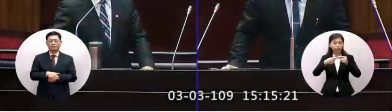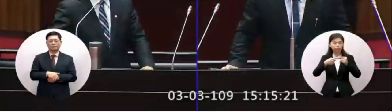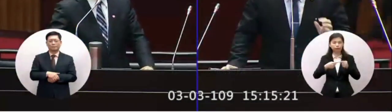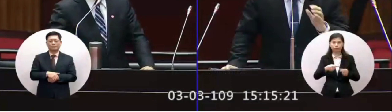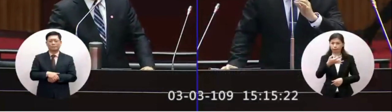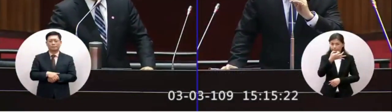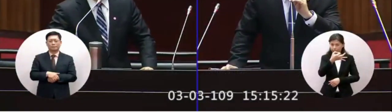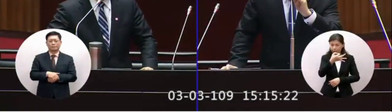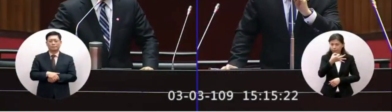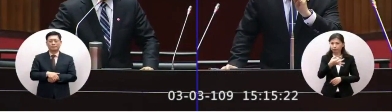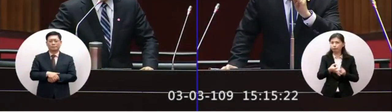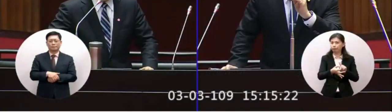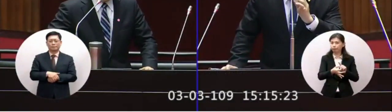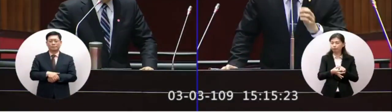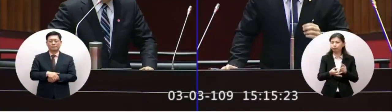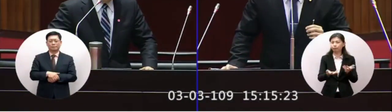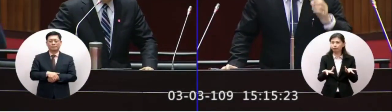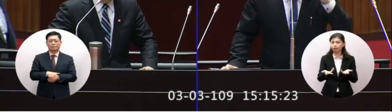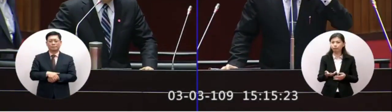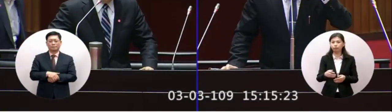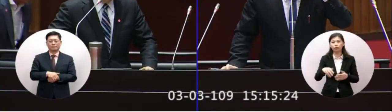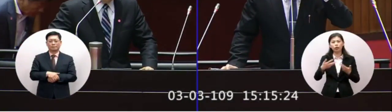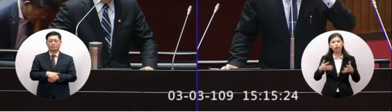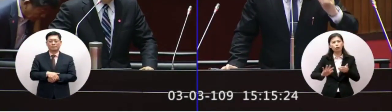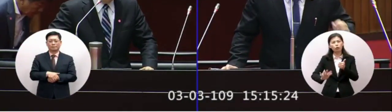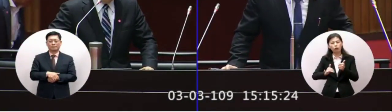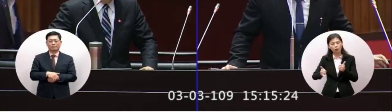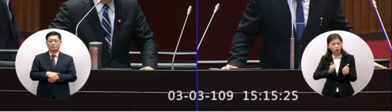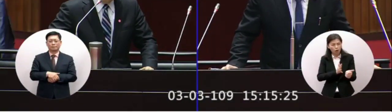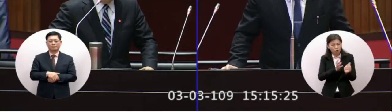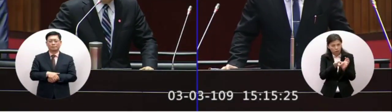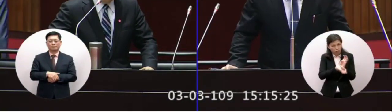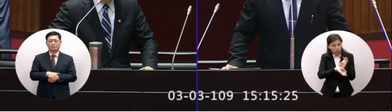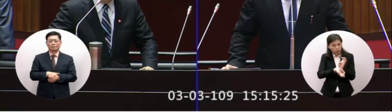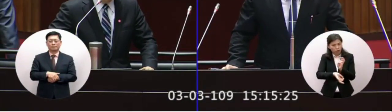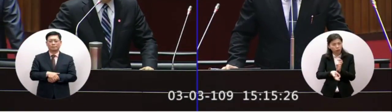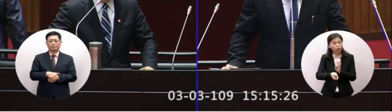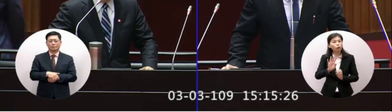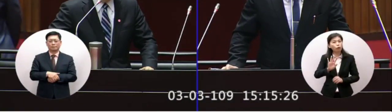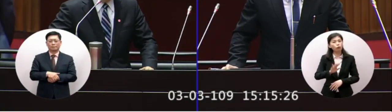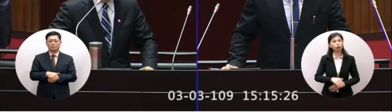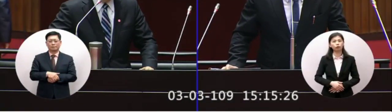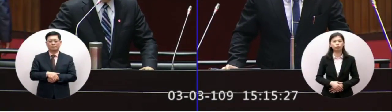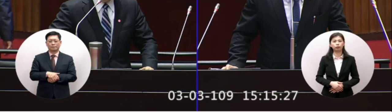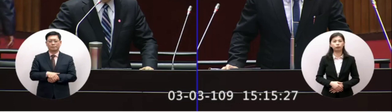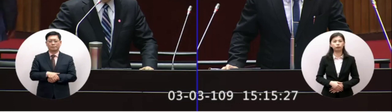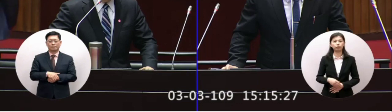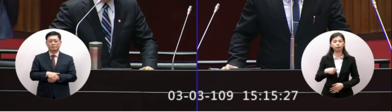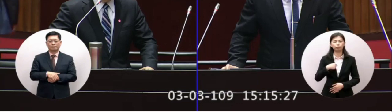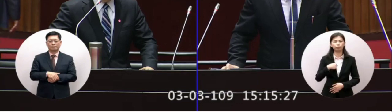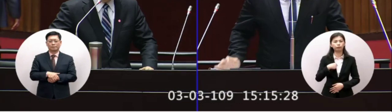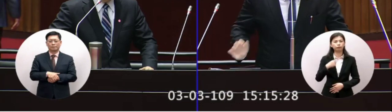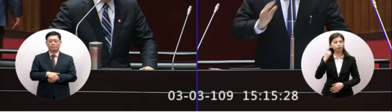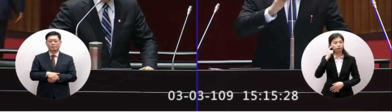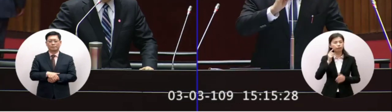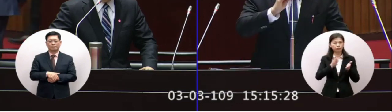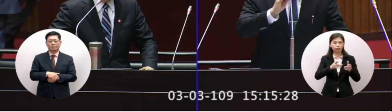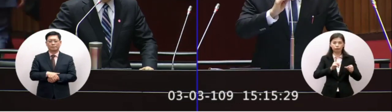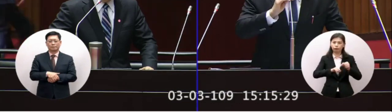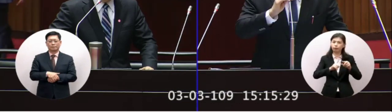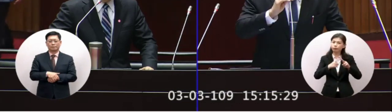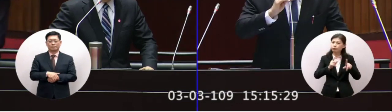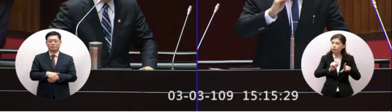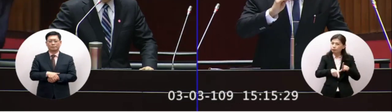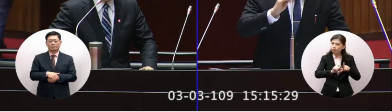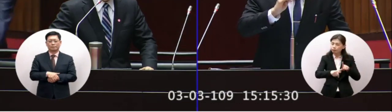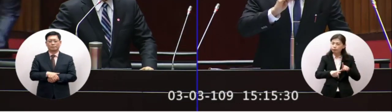财政纪律的部分其实我们很多委员都针对相关的细项都有做一些相关的咨询，那我这边是针对中小企业